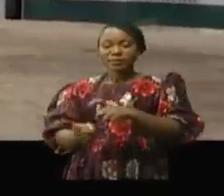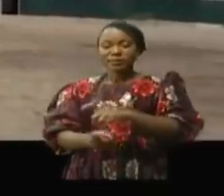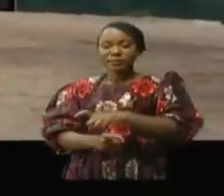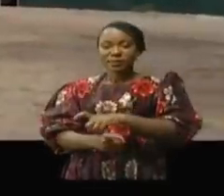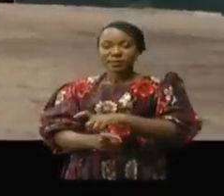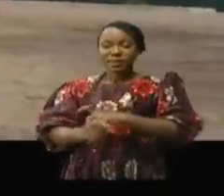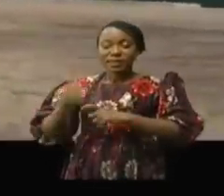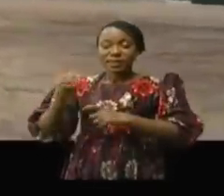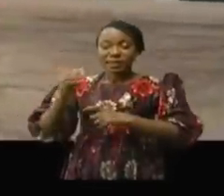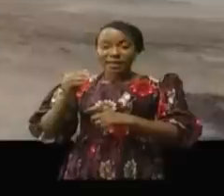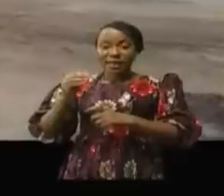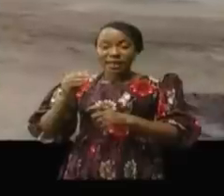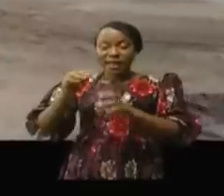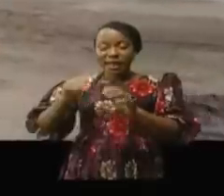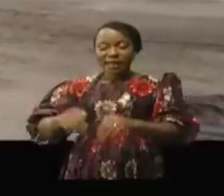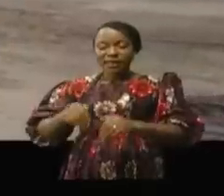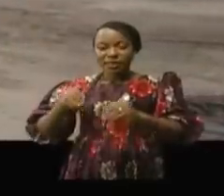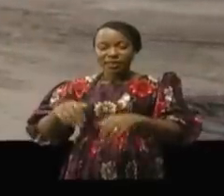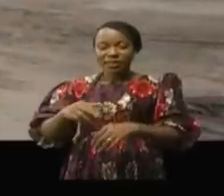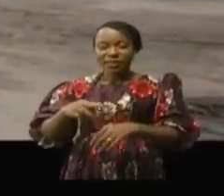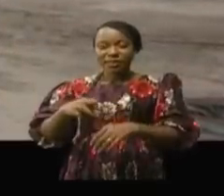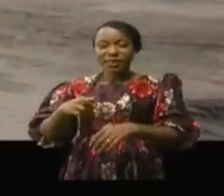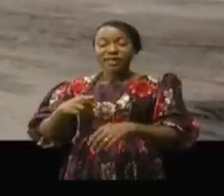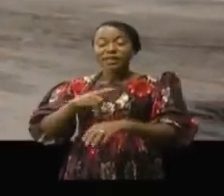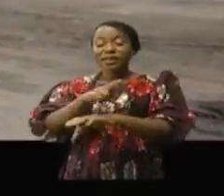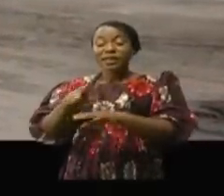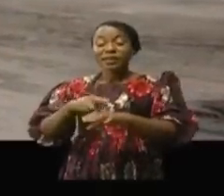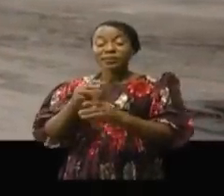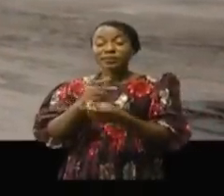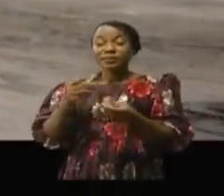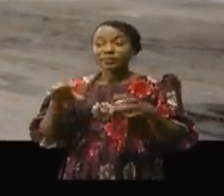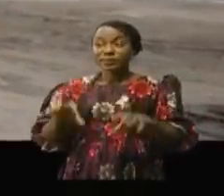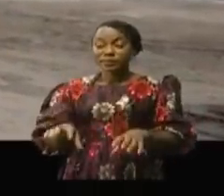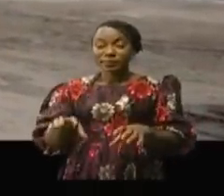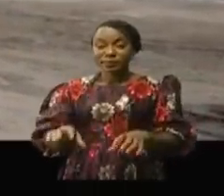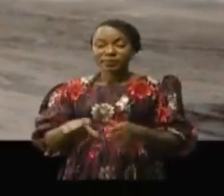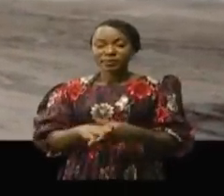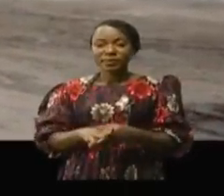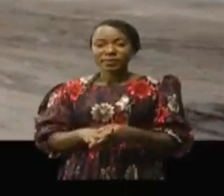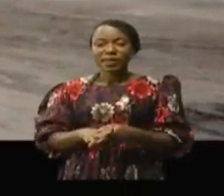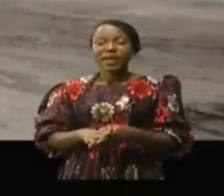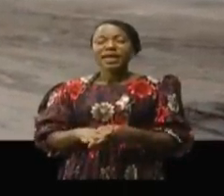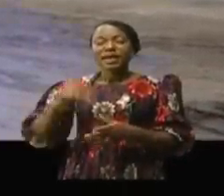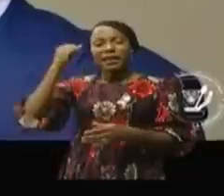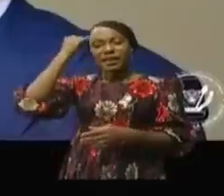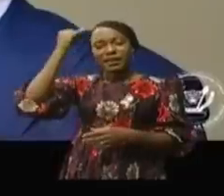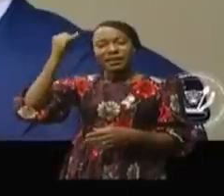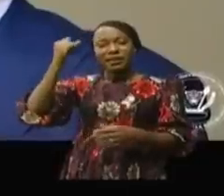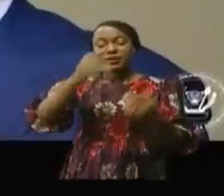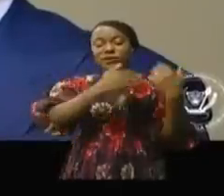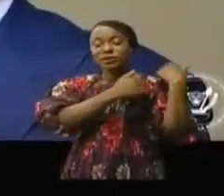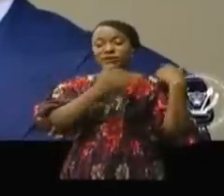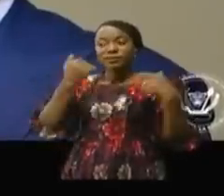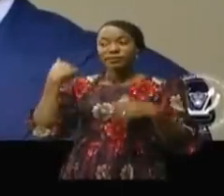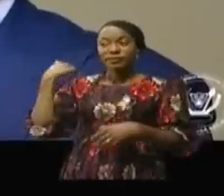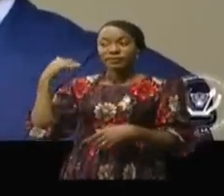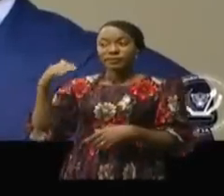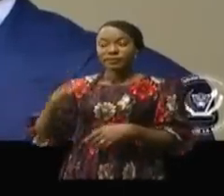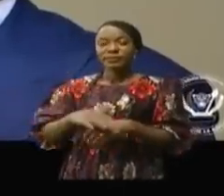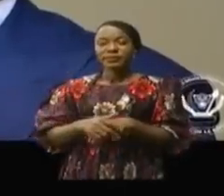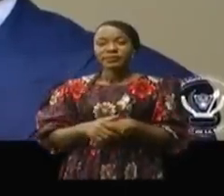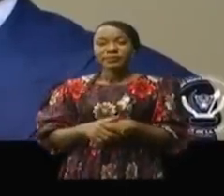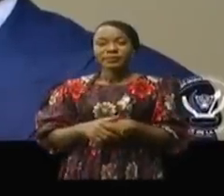la République démocratique du Congo, ATA RDC en sigle, initiative du chef de l'État, son Excellence Monsieur le Président